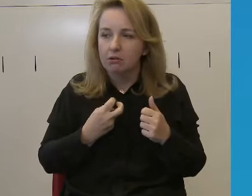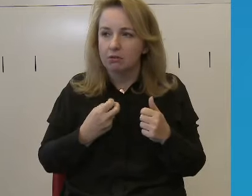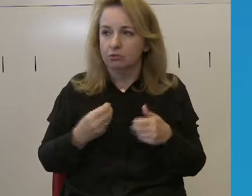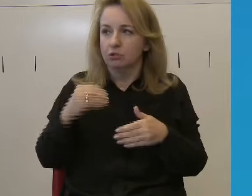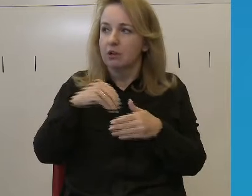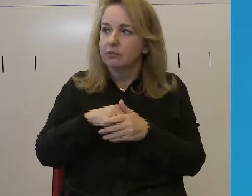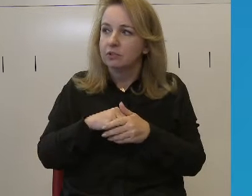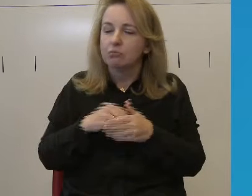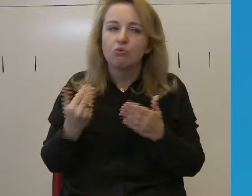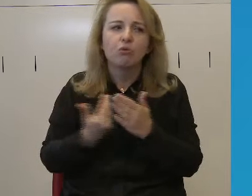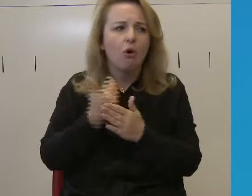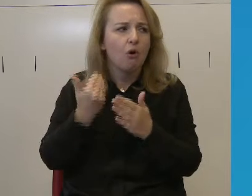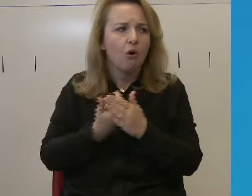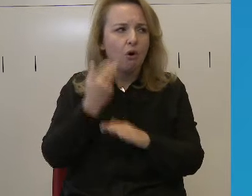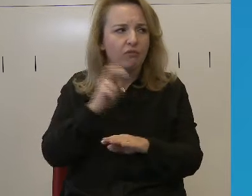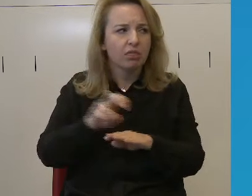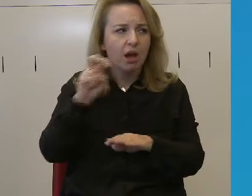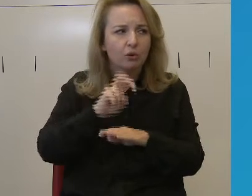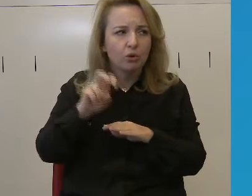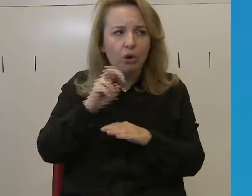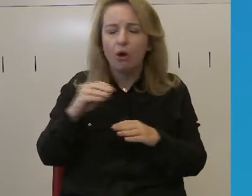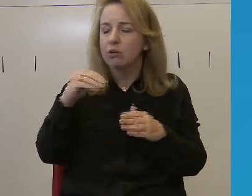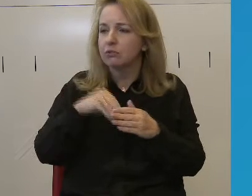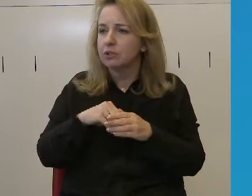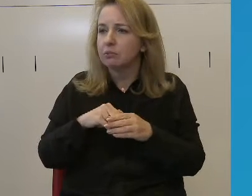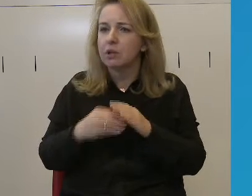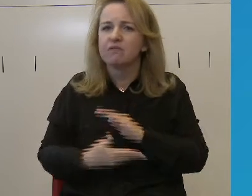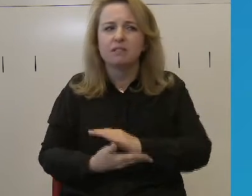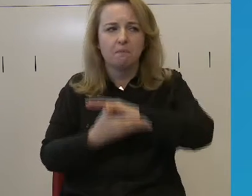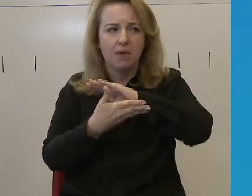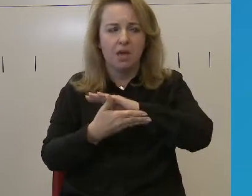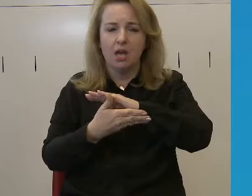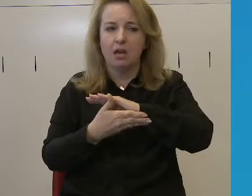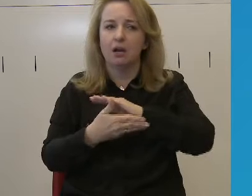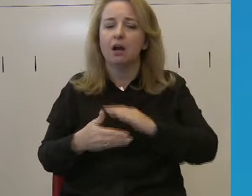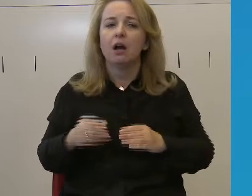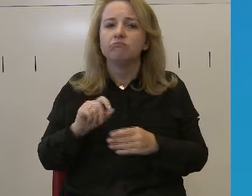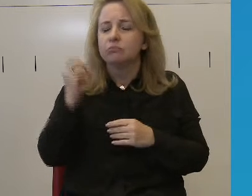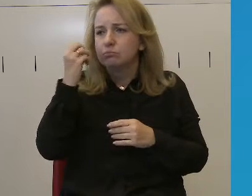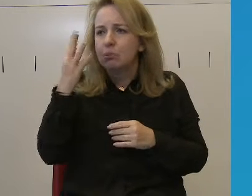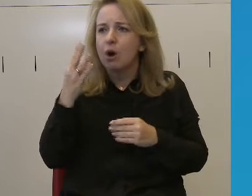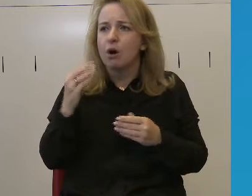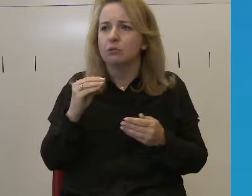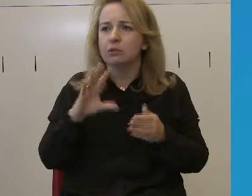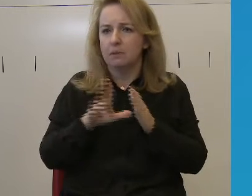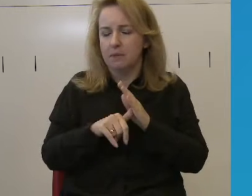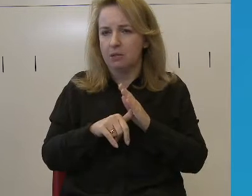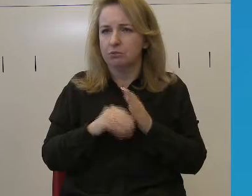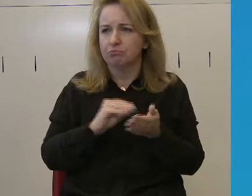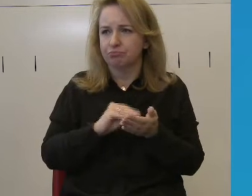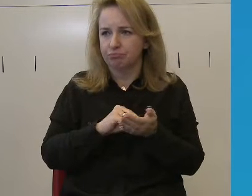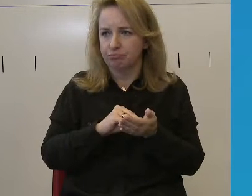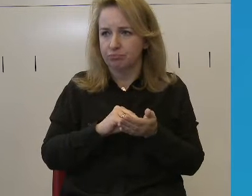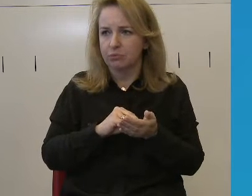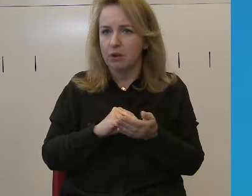Nieodłącznie nowe technologie jako technologia wspierająca Smart City w praktyce nie może